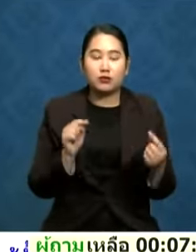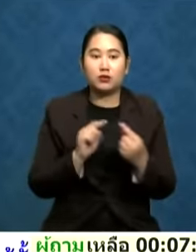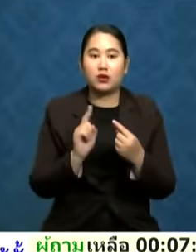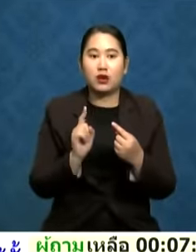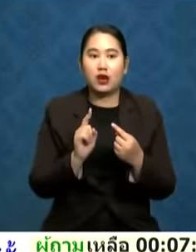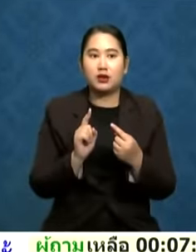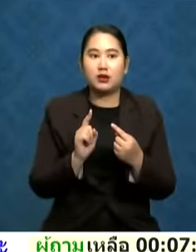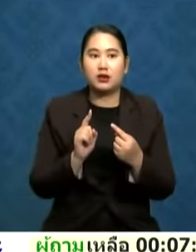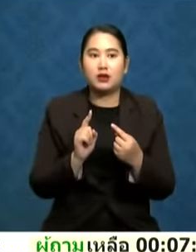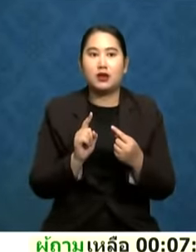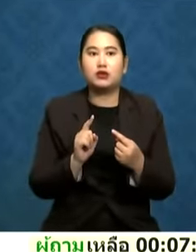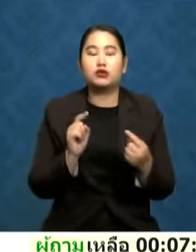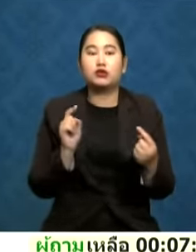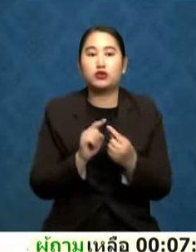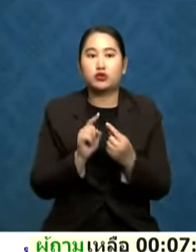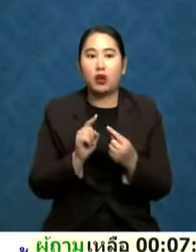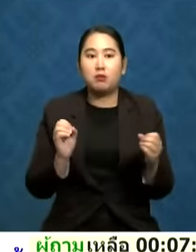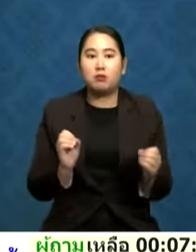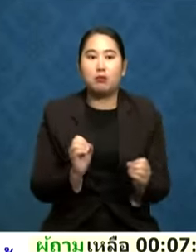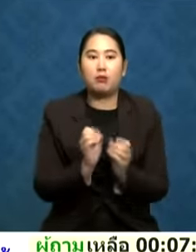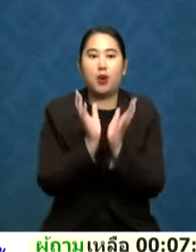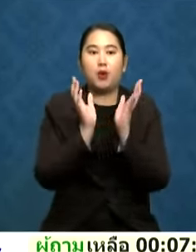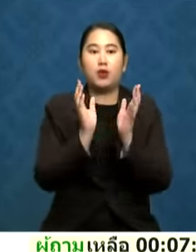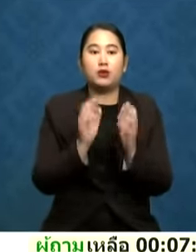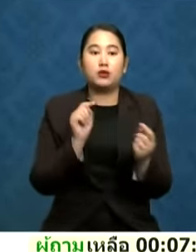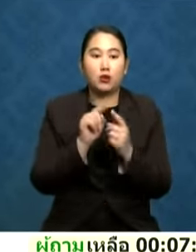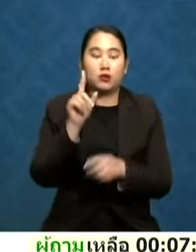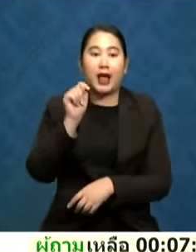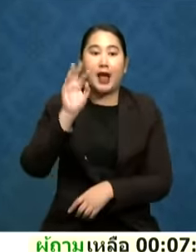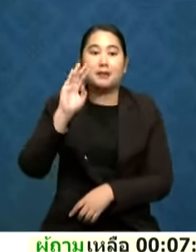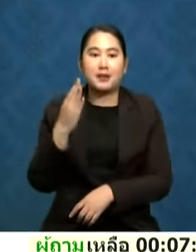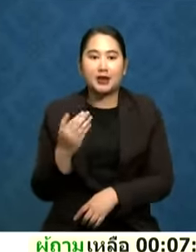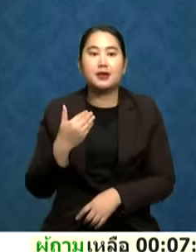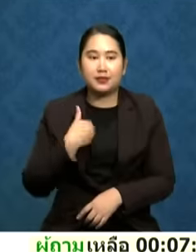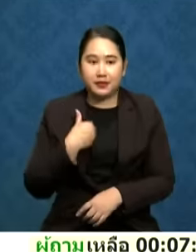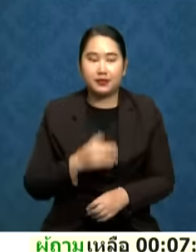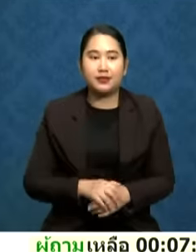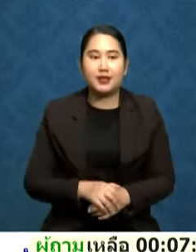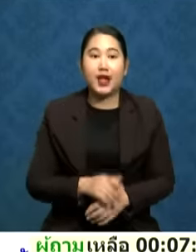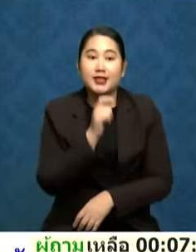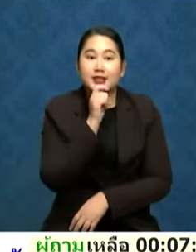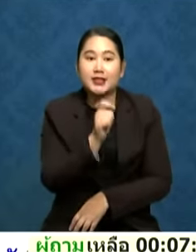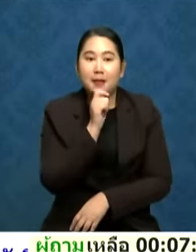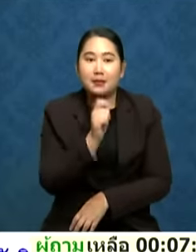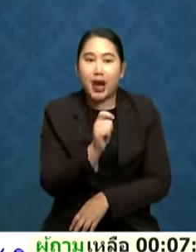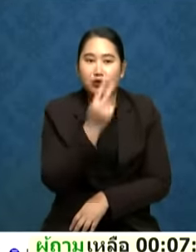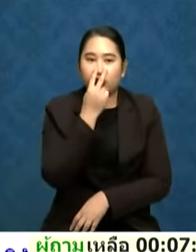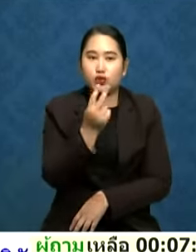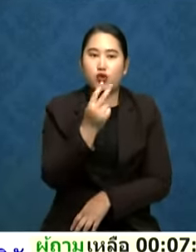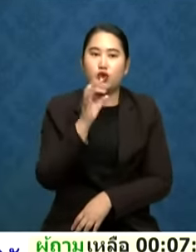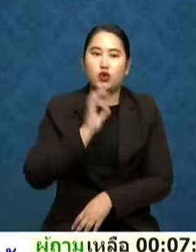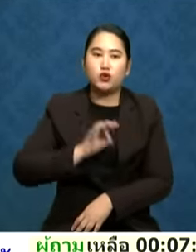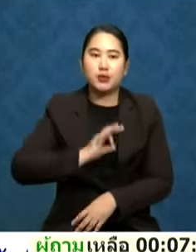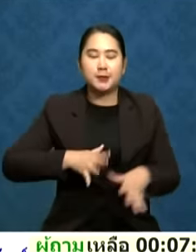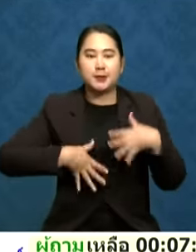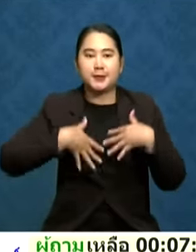สู่การเกิดเหตุะเบิดอีกครั้งในพื้นที่ต้ากใบดูเหอนวาการใหสัภาษณท grandesจะสุมไฟใต้มากกาถอนฝ